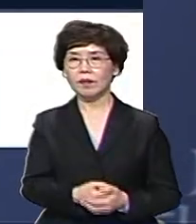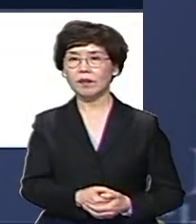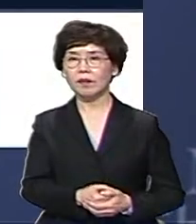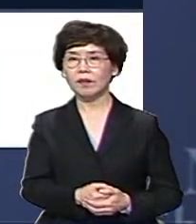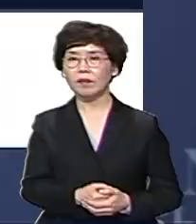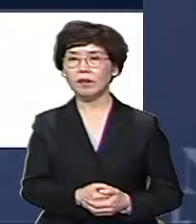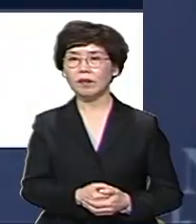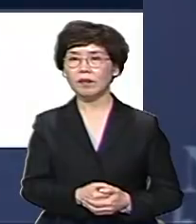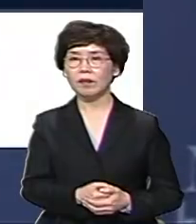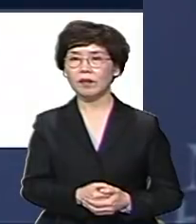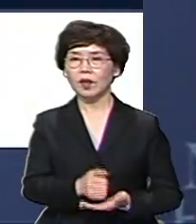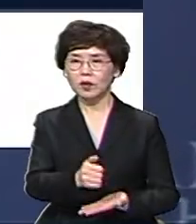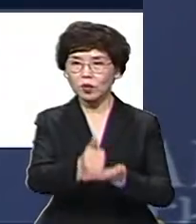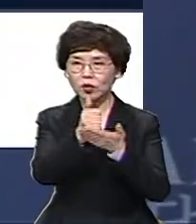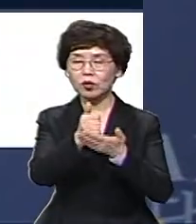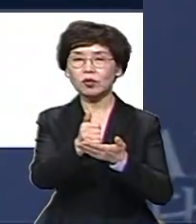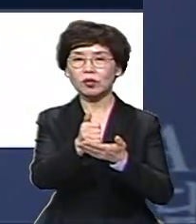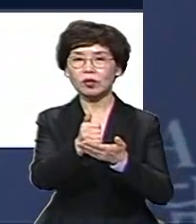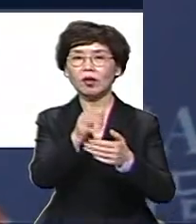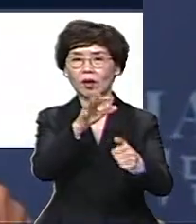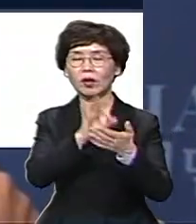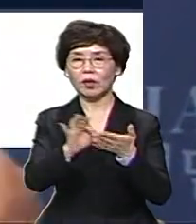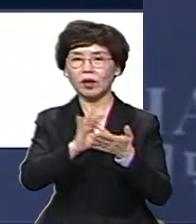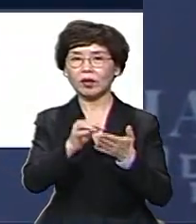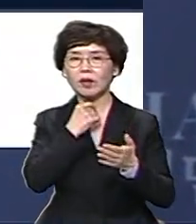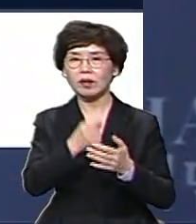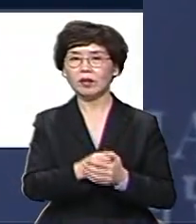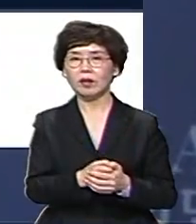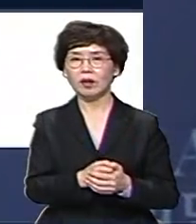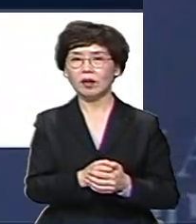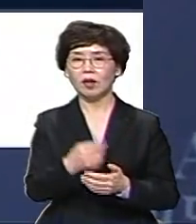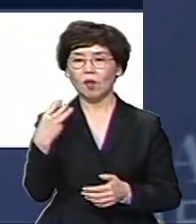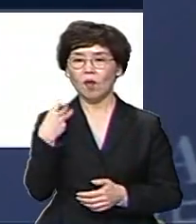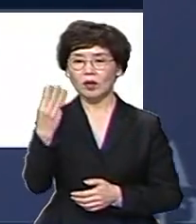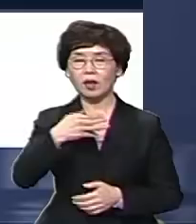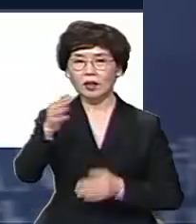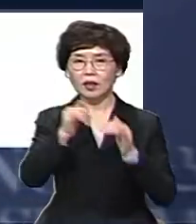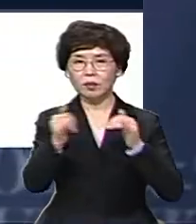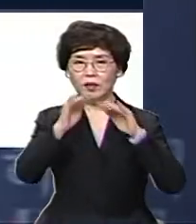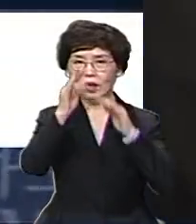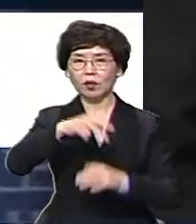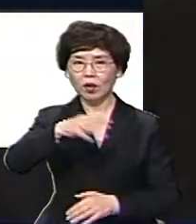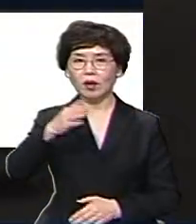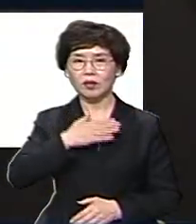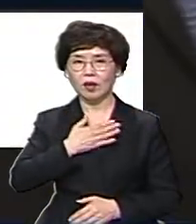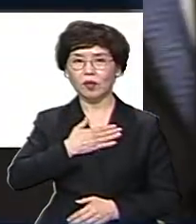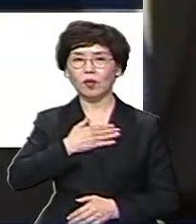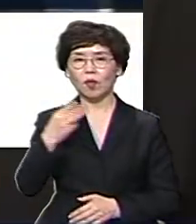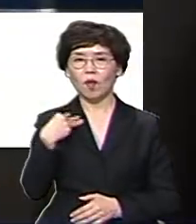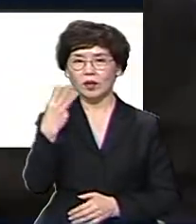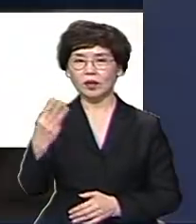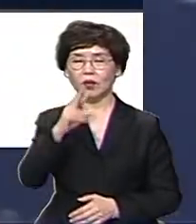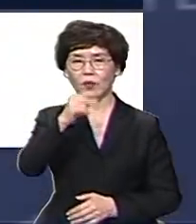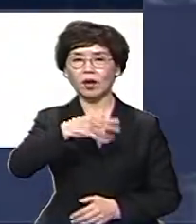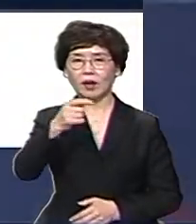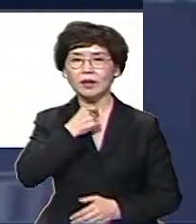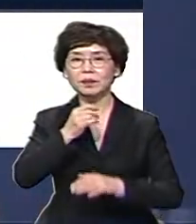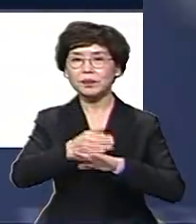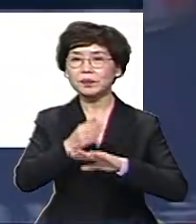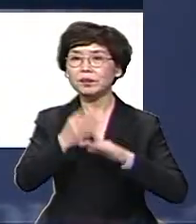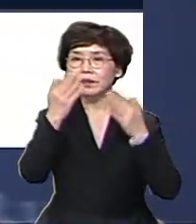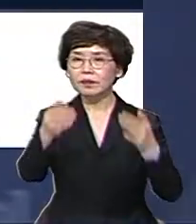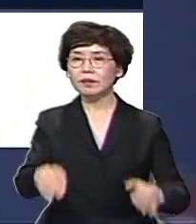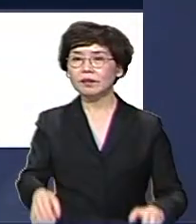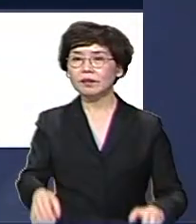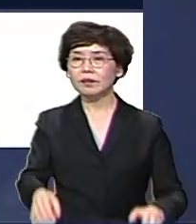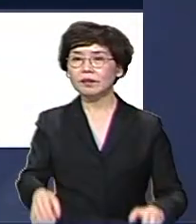제가 활용을 해서 하도록 하겠습니다. 단지 제가 뭐 이런 부분에서 권장 핵무기를 갖게